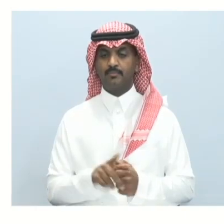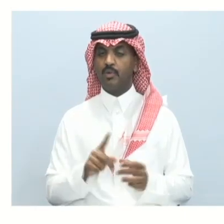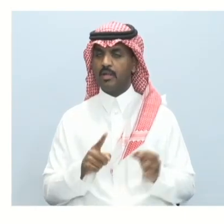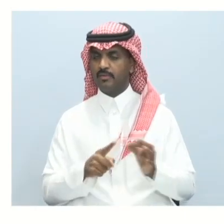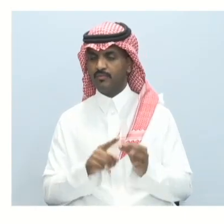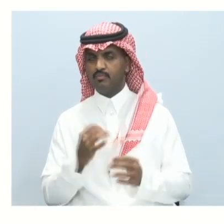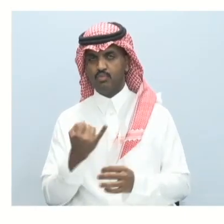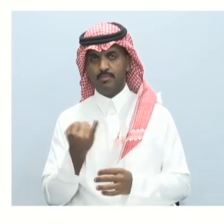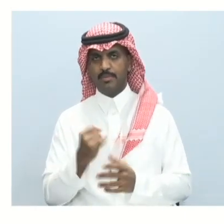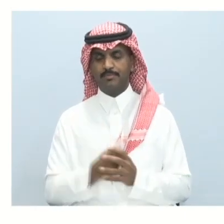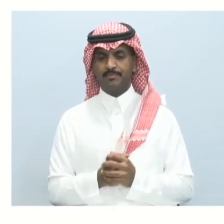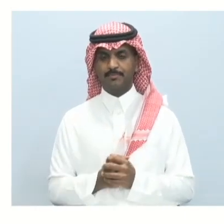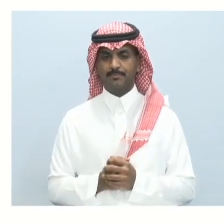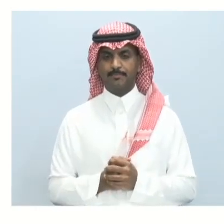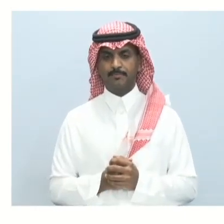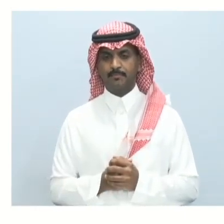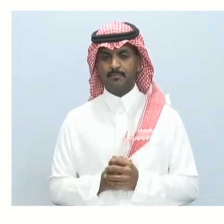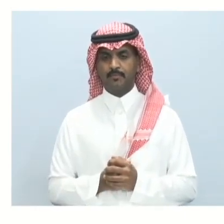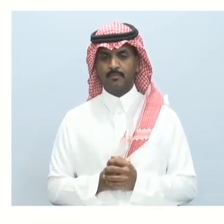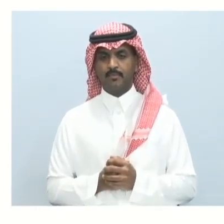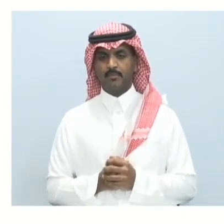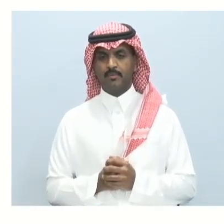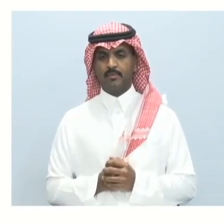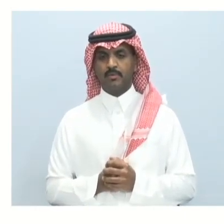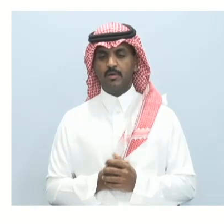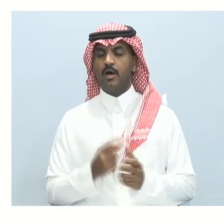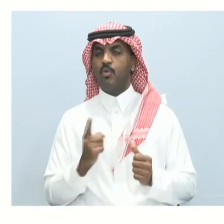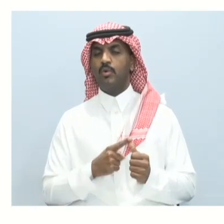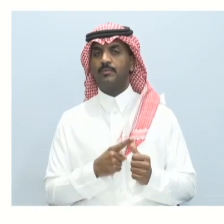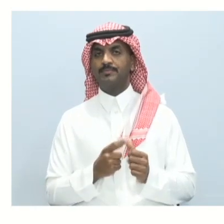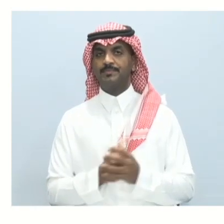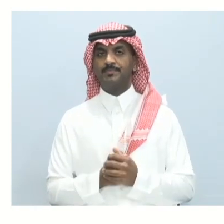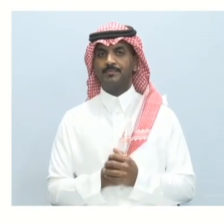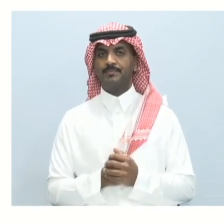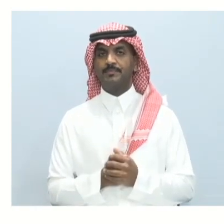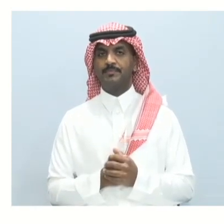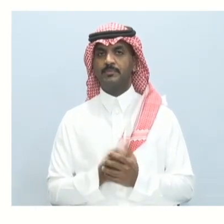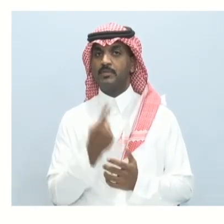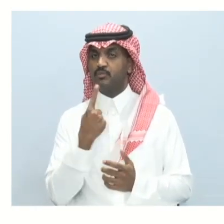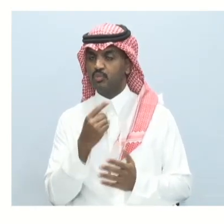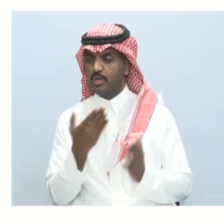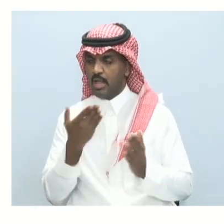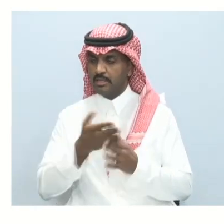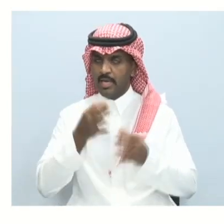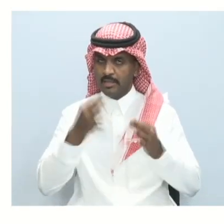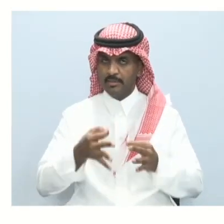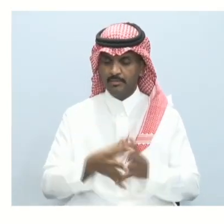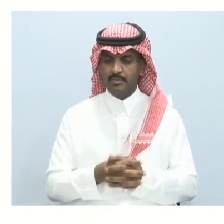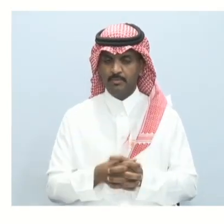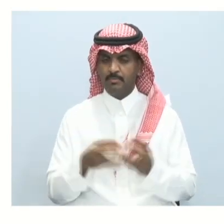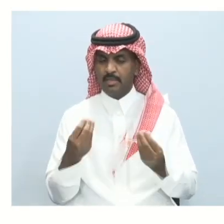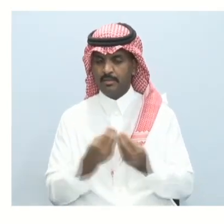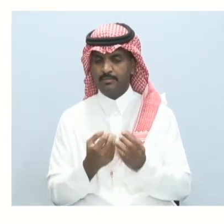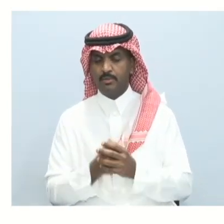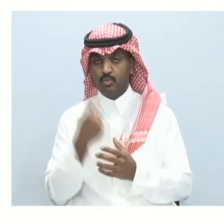المهمين المتعلقين بهذا الدرس عندنا الهدف الاول الذي نسمه جميعا الى تحقيقه من خلال